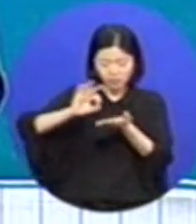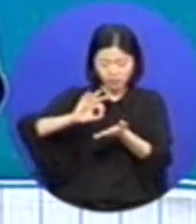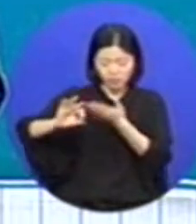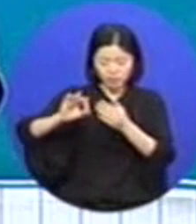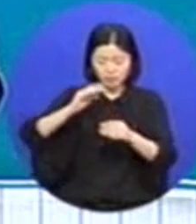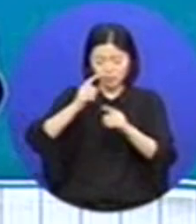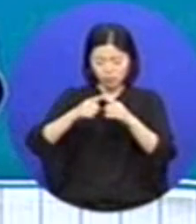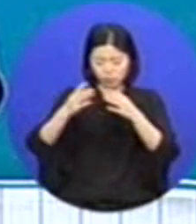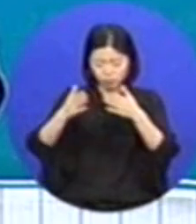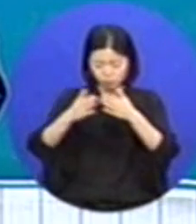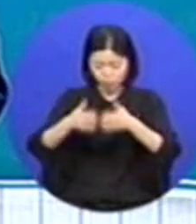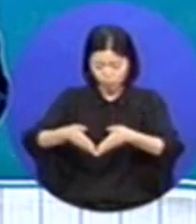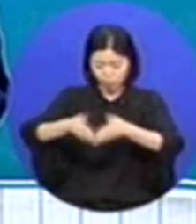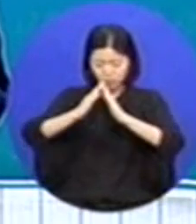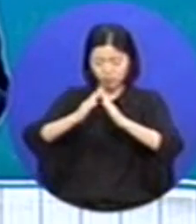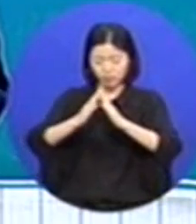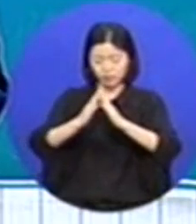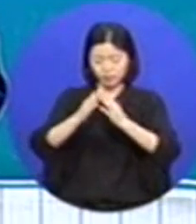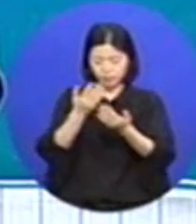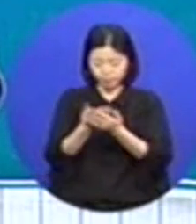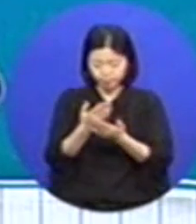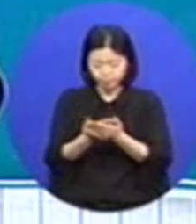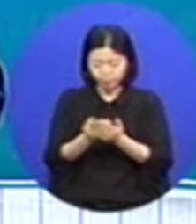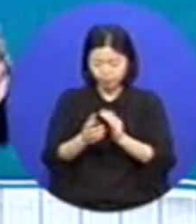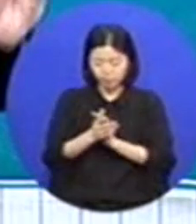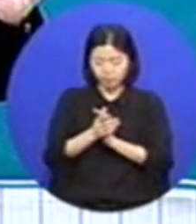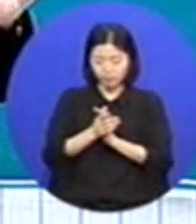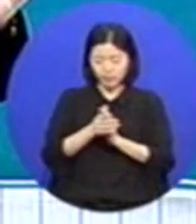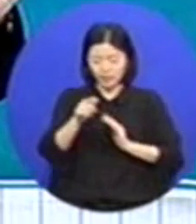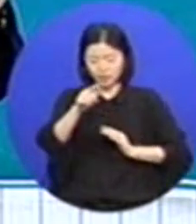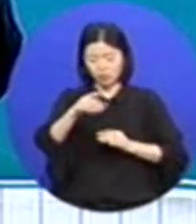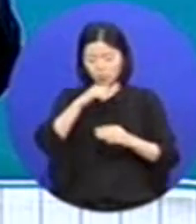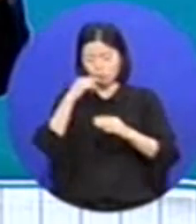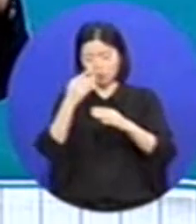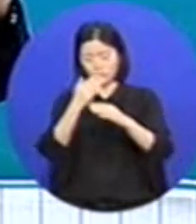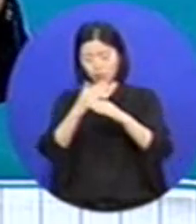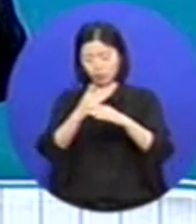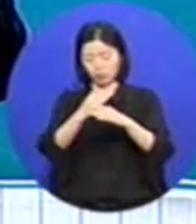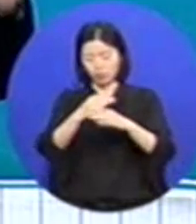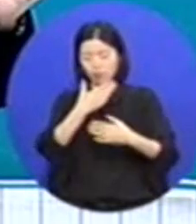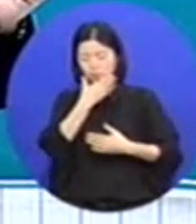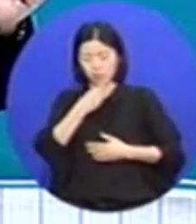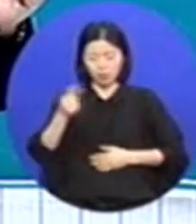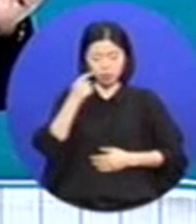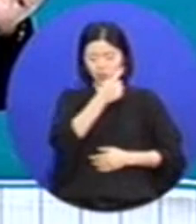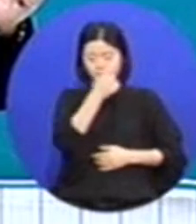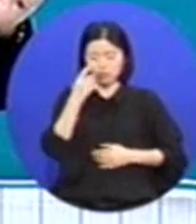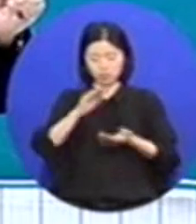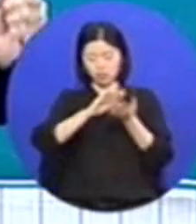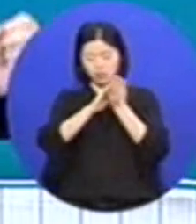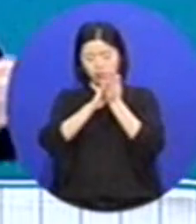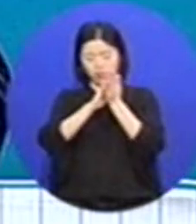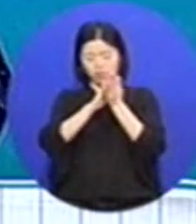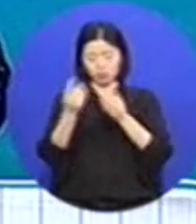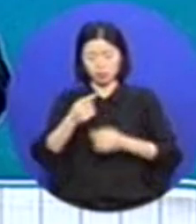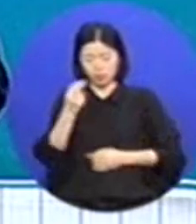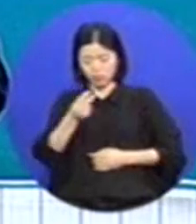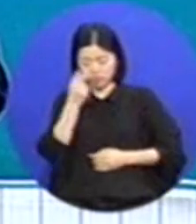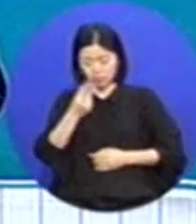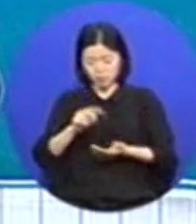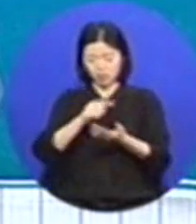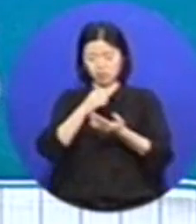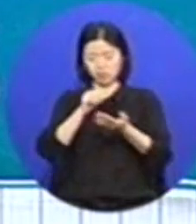교회 들러 일어나게 하시고 하나님 저 풍력 땅에 복음이 증가되고 생명의 복음이 전해지고 이